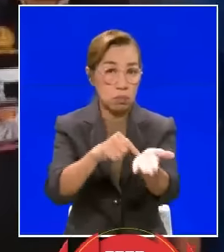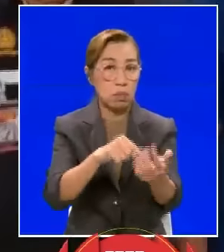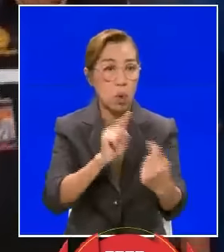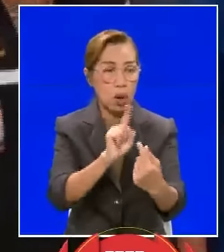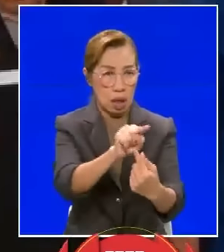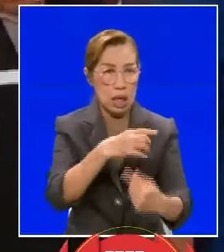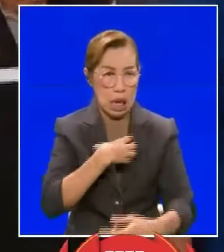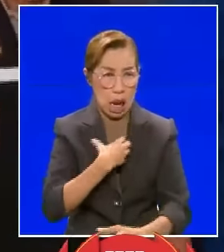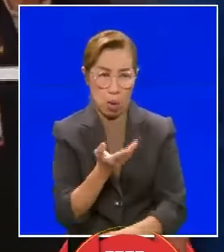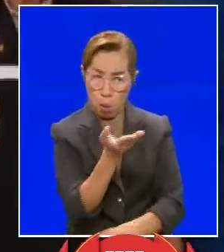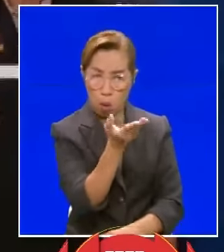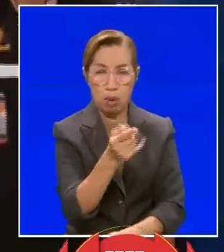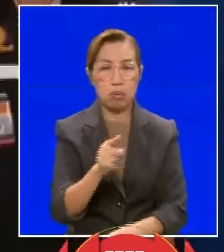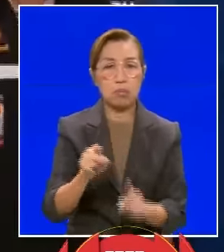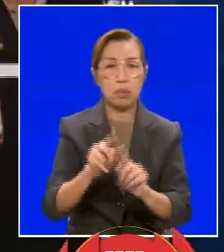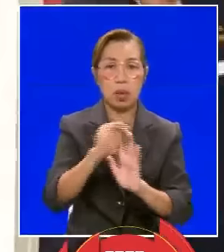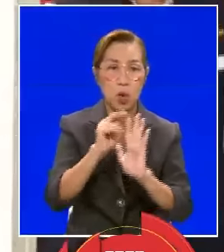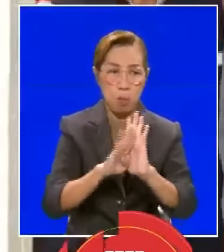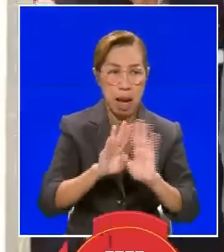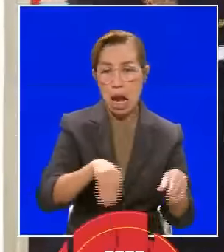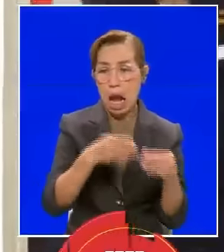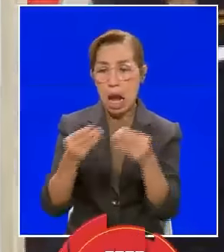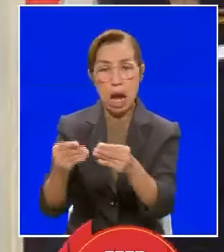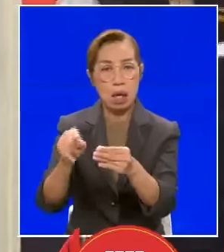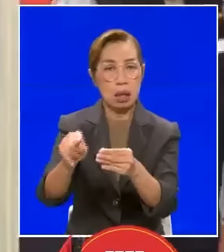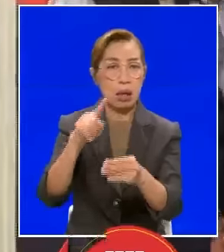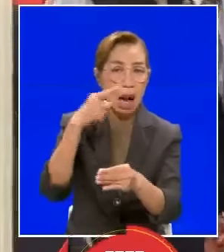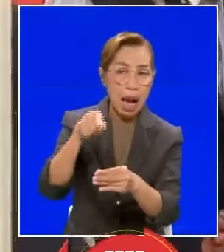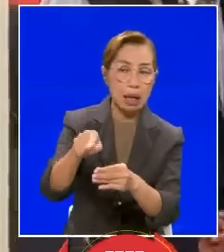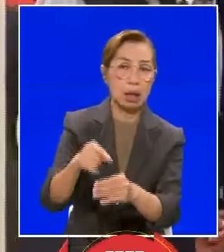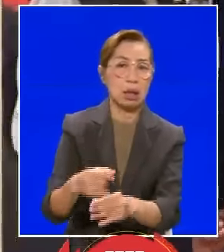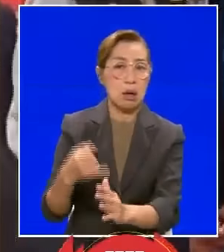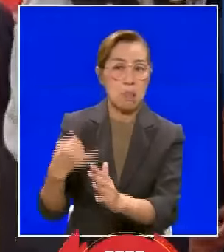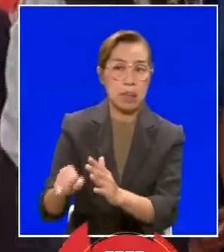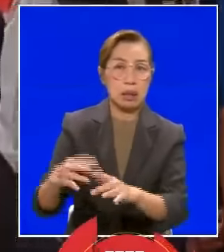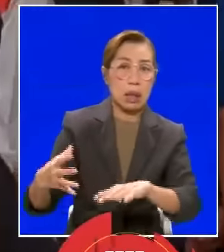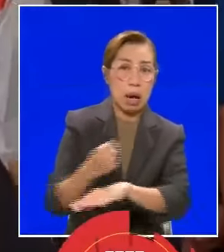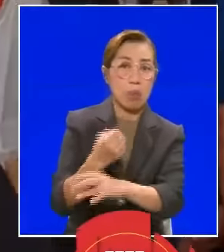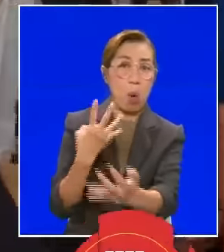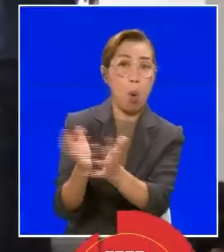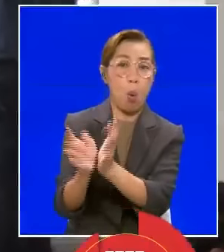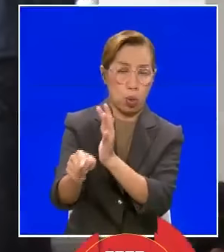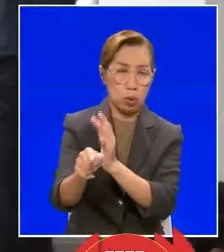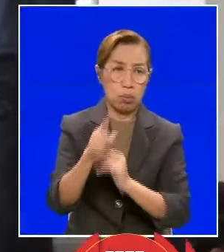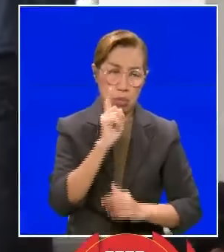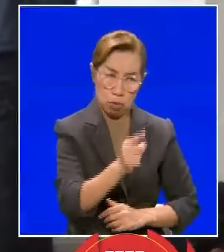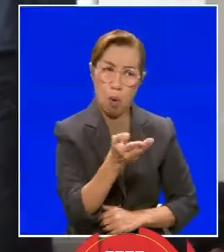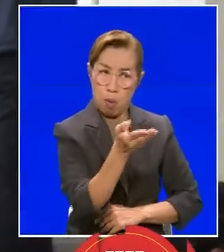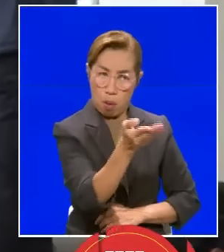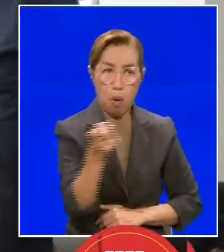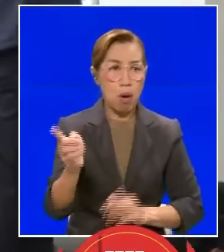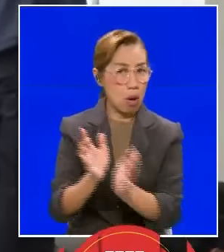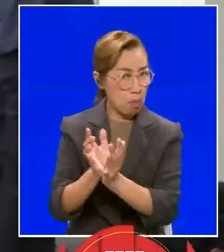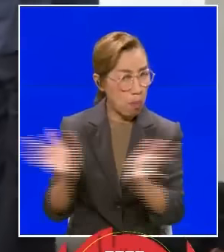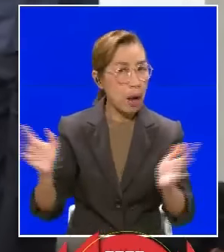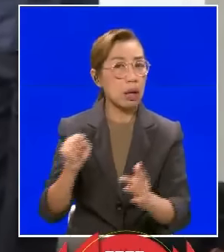ที่ต้องการเรียกร้องให้มีนโยบายคืนสิทธิ์ในการประกันตัวของผู้ต้องขังคดีการเมืองภายหลังจากที่บุ้งทะลุวังเสียชี